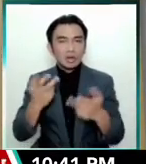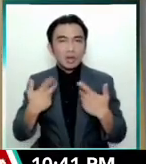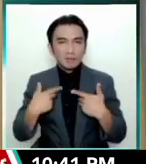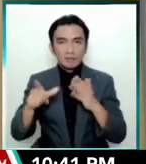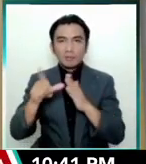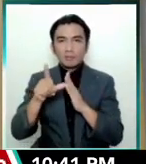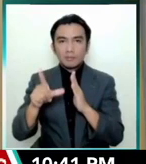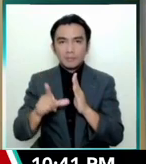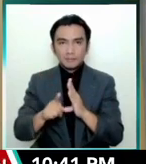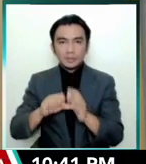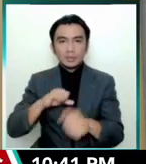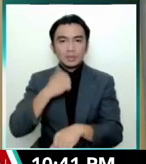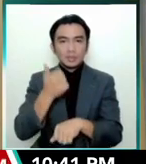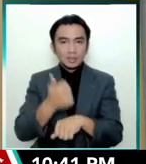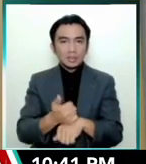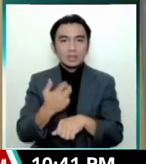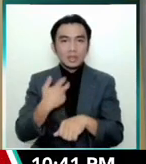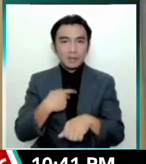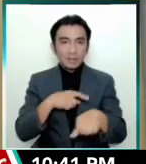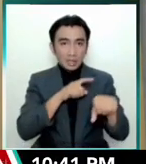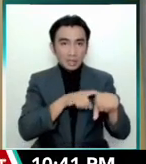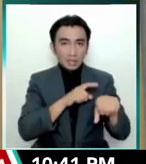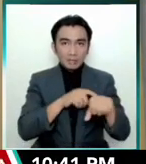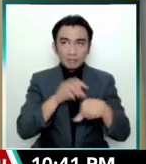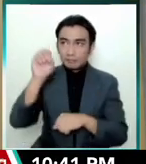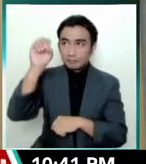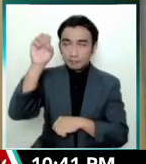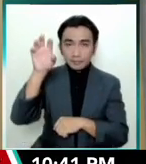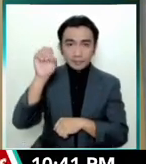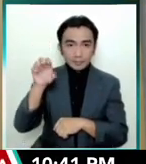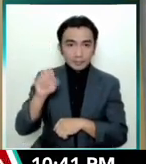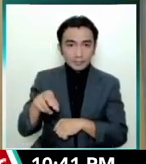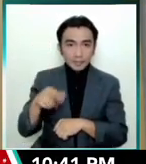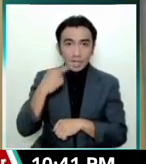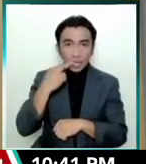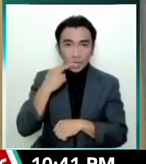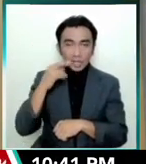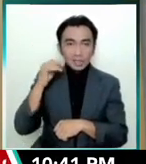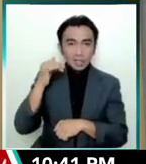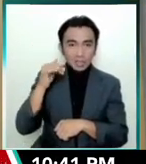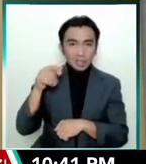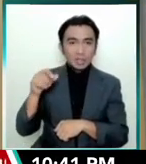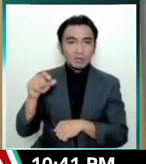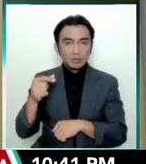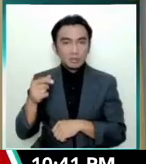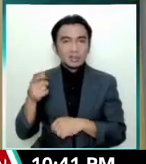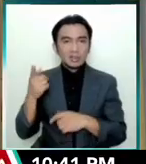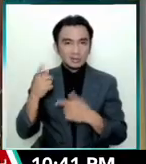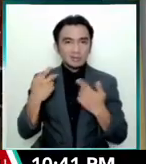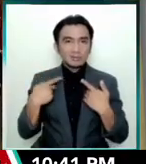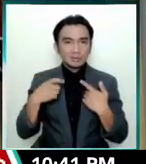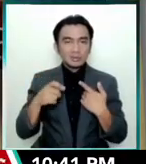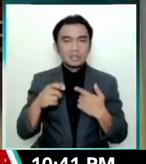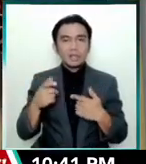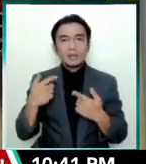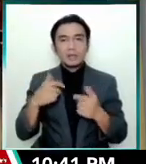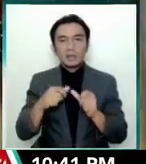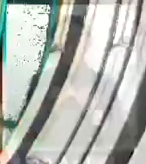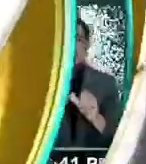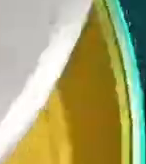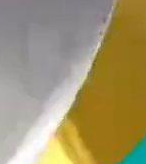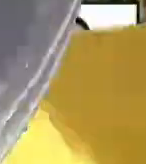paglalagay ng time sa mga traffic light. Pero para sa MMDA, outdated na ang ganitong sistema. May report si Von